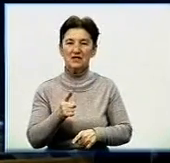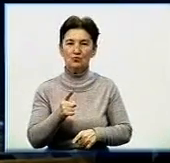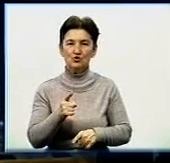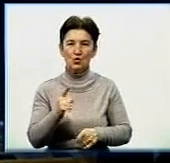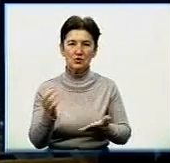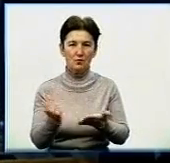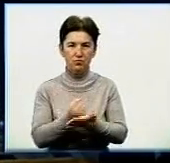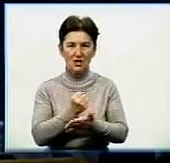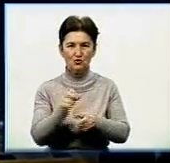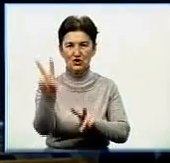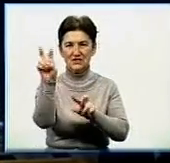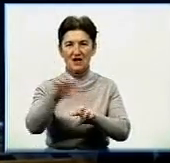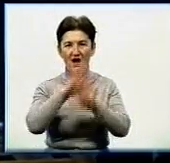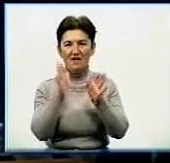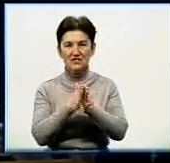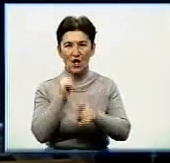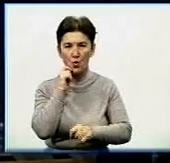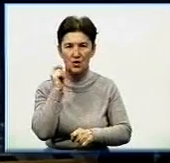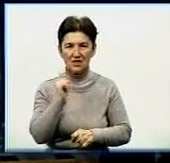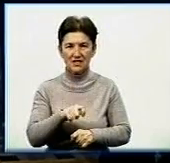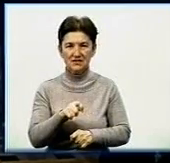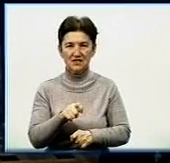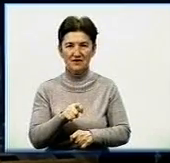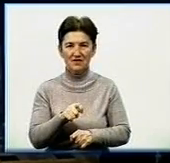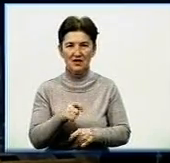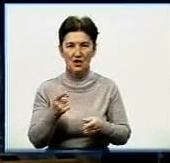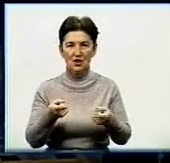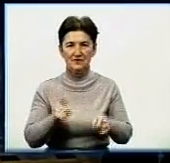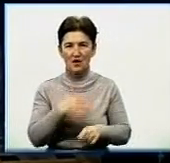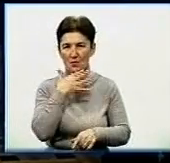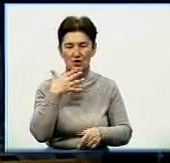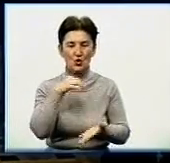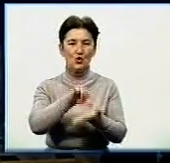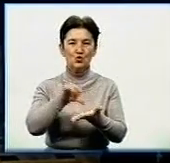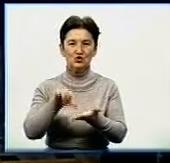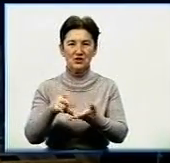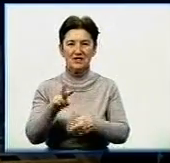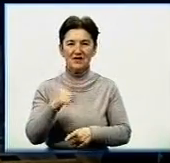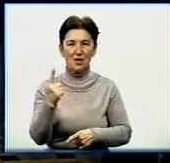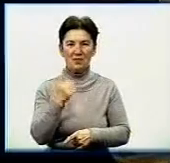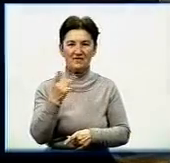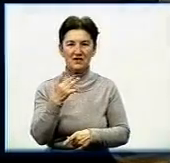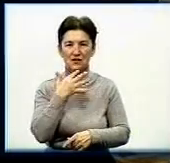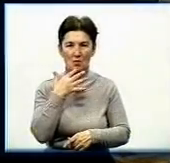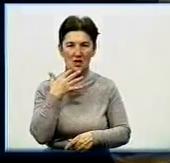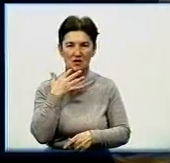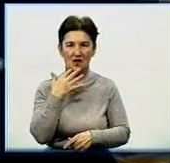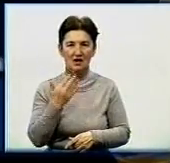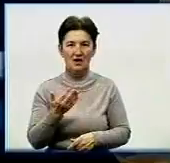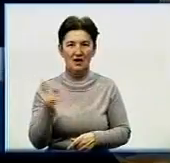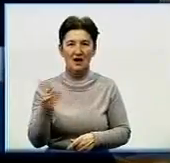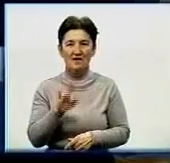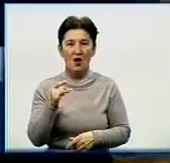он получил уже статус всеукраинского. Вот, действительно много участников. Для первого раза это достаточно много. Павел Хилобуков,